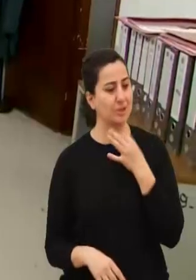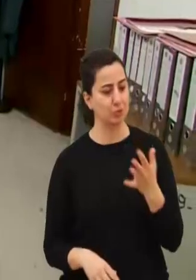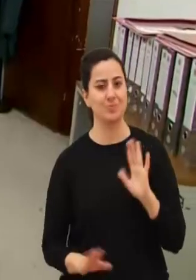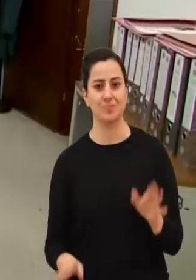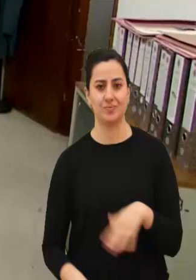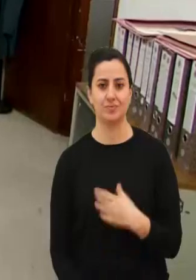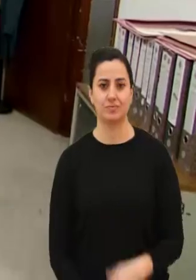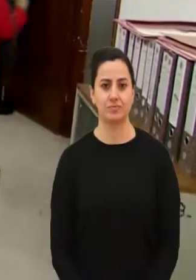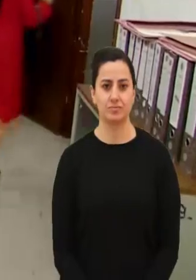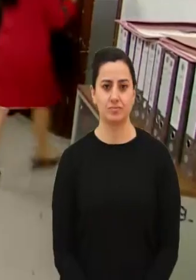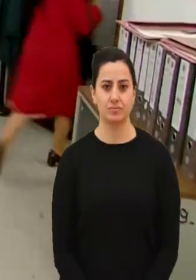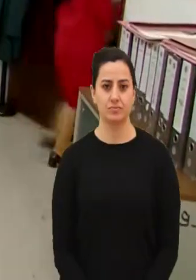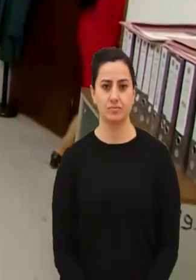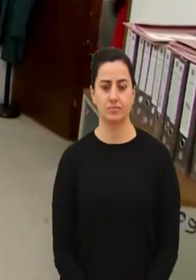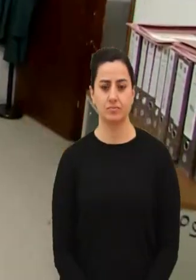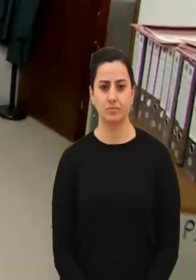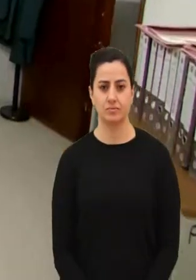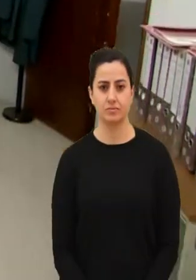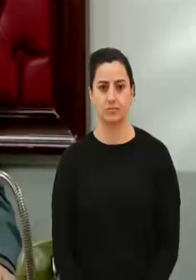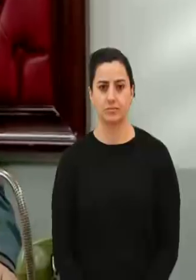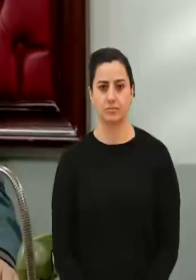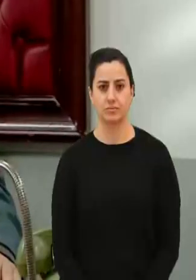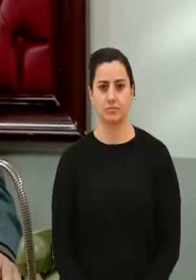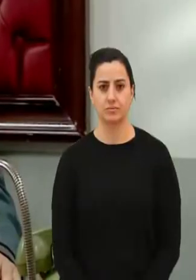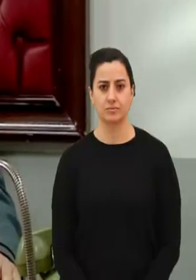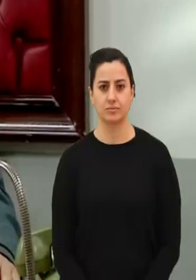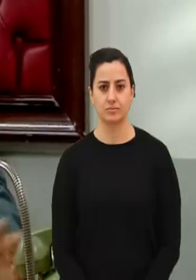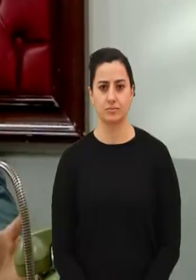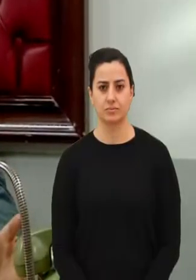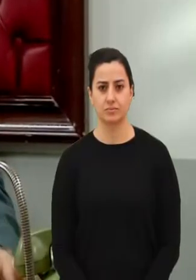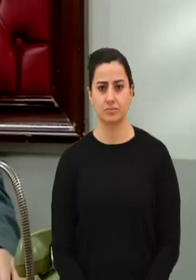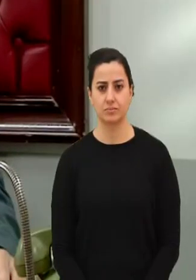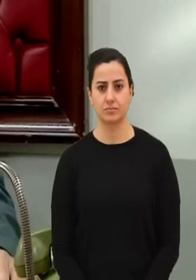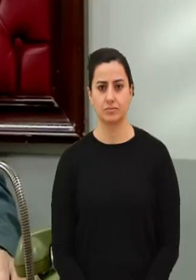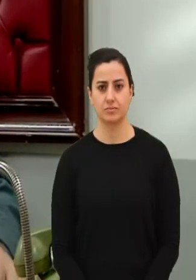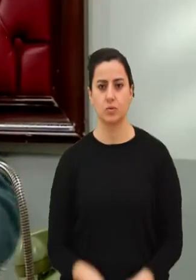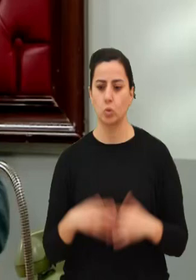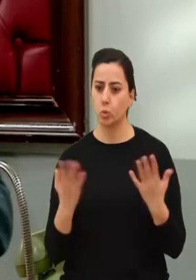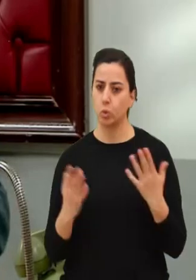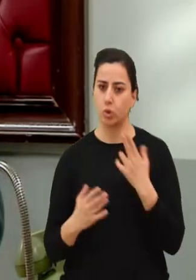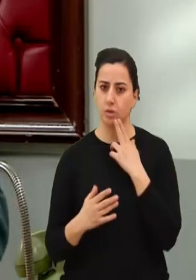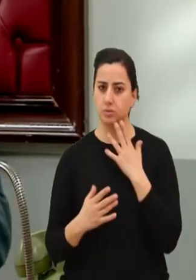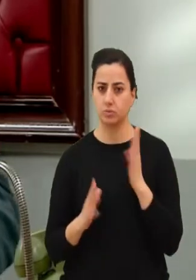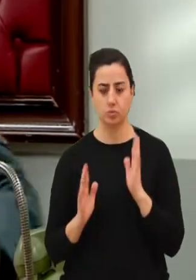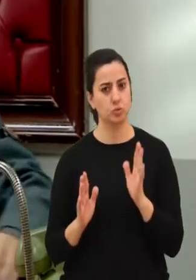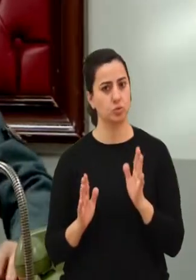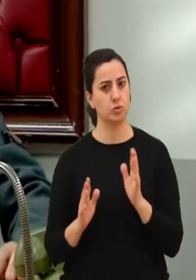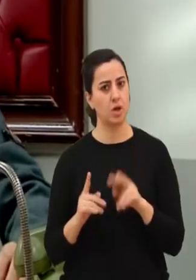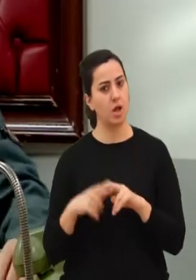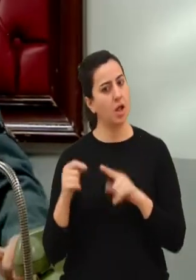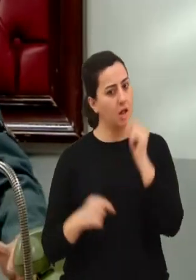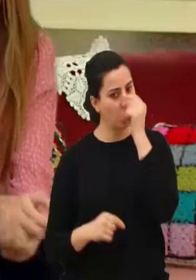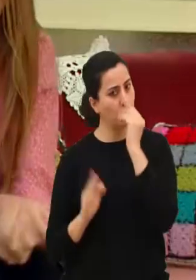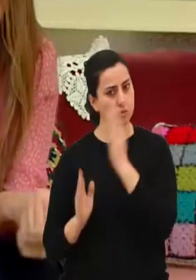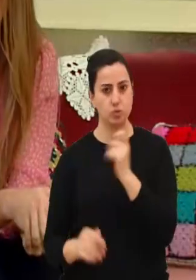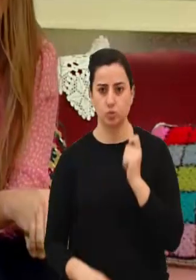İyi günler. Kolunda çantasıyla huzur eğilip gitti Nurten. Adına bak ya. Allah Putuk Ali'ye kolaylık